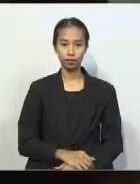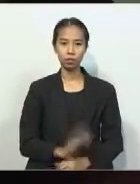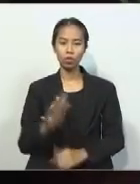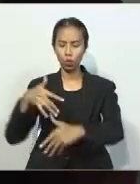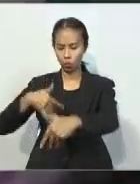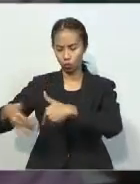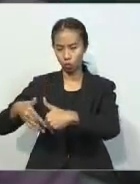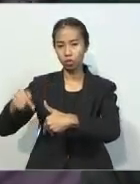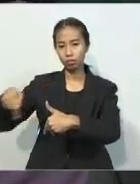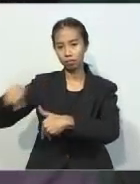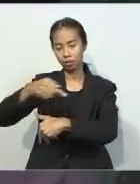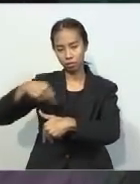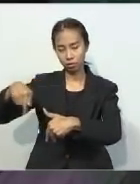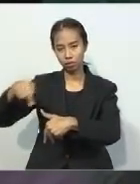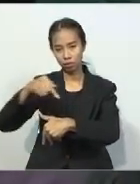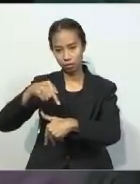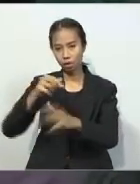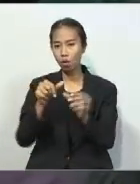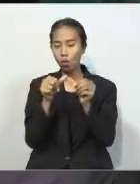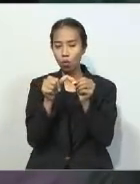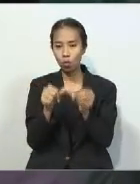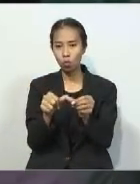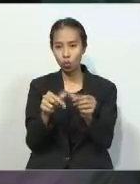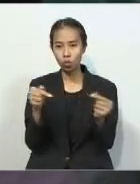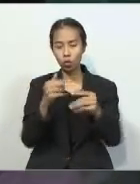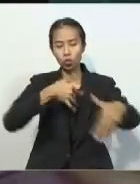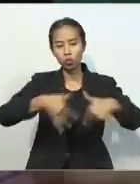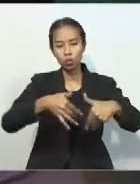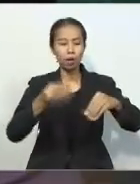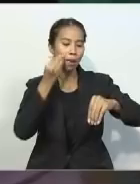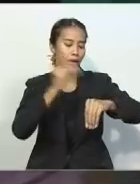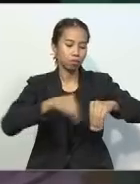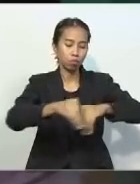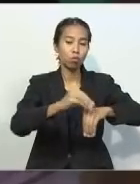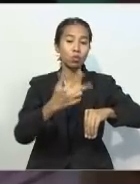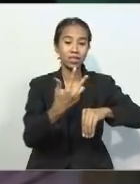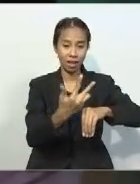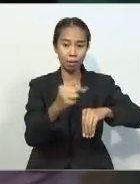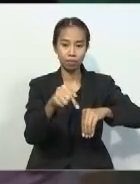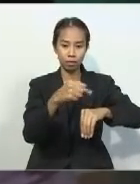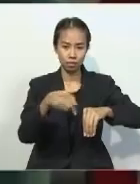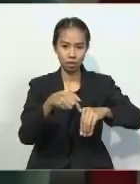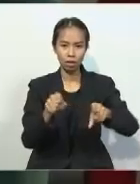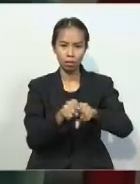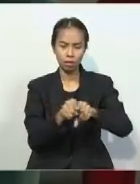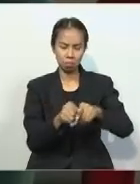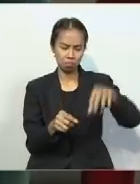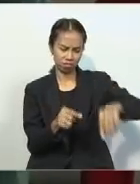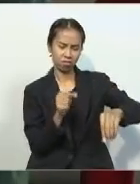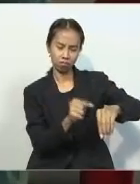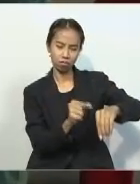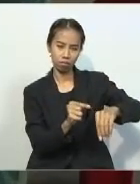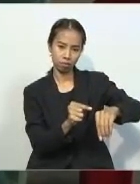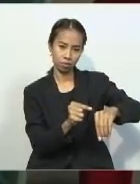ชาวบ้านบางส่วนที่อยู่ในชุมชนหมู่ที่3ตำบลแหลมตะลุมพุกนะครับซึ่งเป็นจุดหนึ่ง